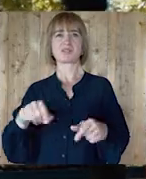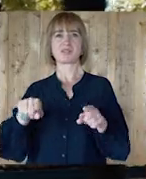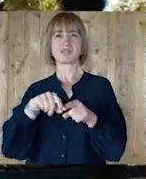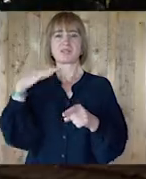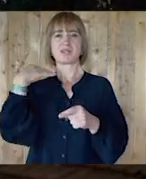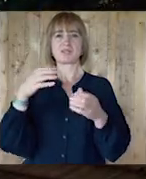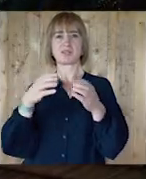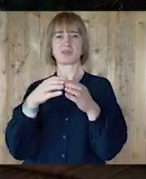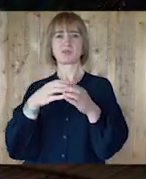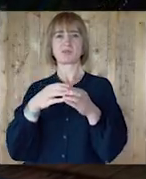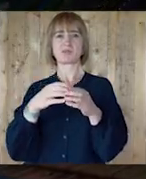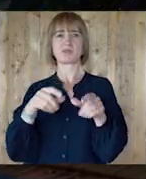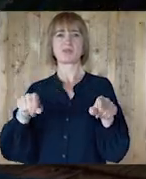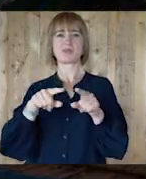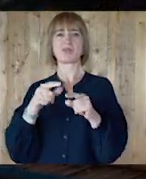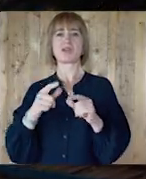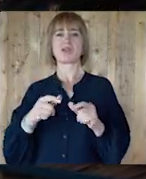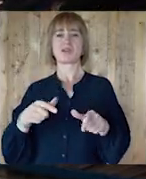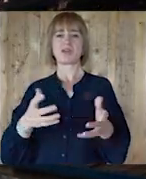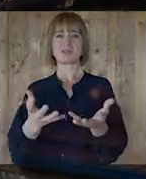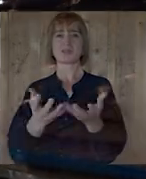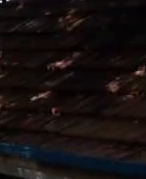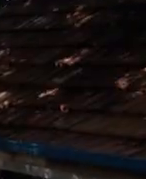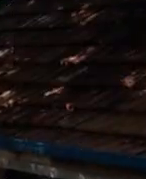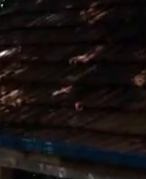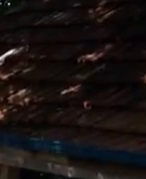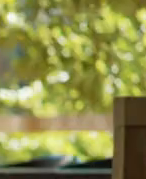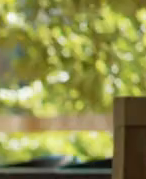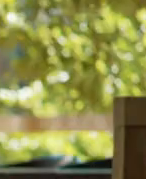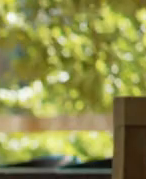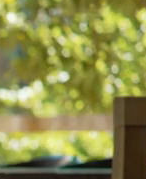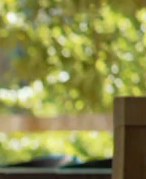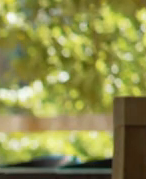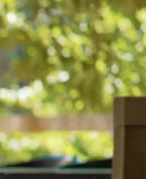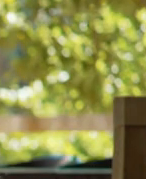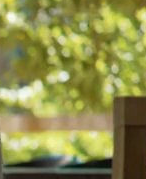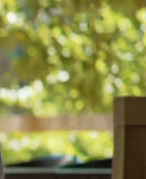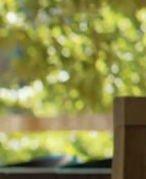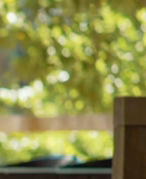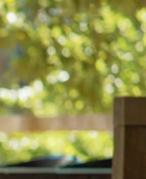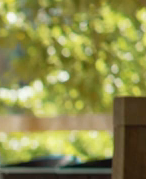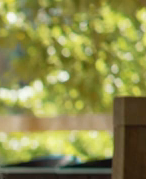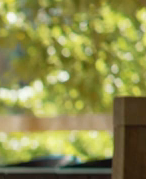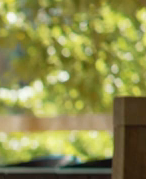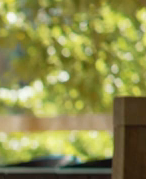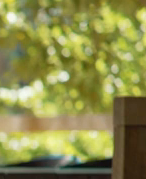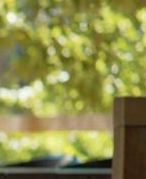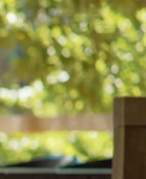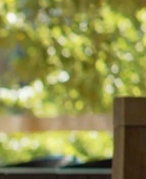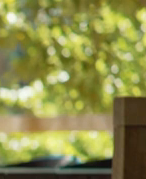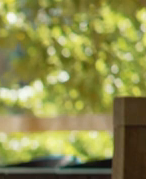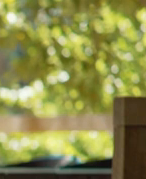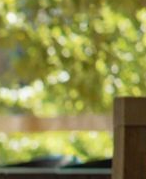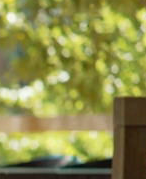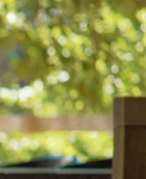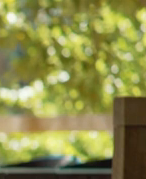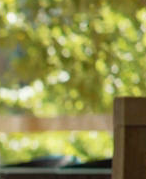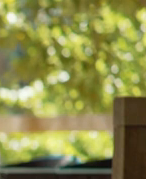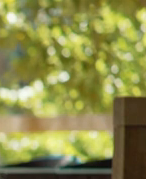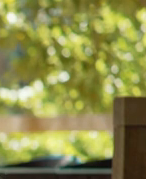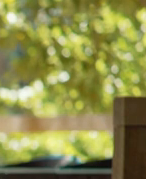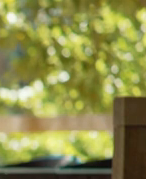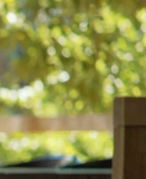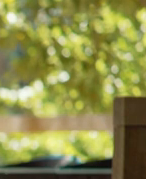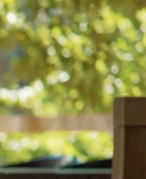გავასწავლეთ აჭარაჯგუფი და შევთავაზეთ მათი რამოდენიმე თანამშრომლის დასაქმება. ბევრმა კომპანიამ სამწუხაროდ არ იცის,